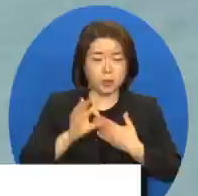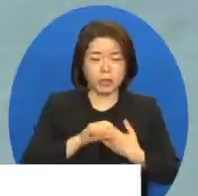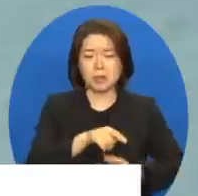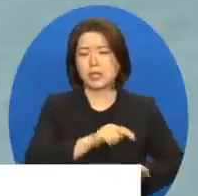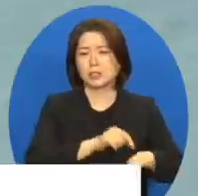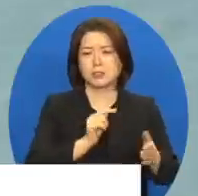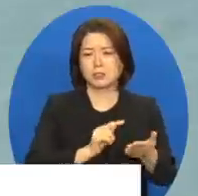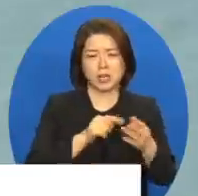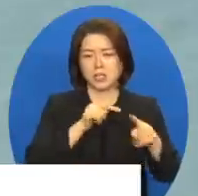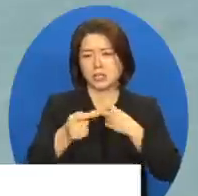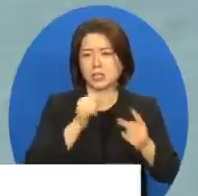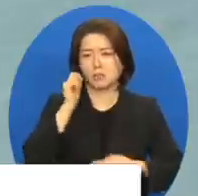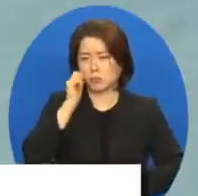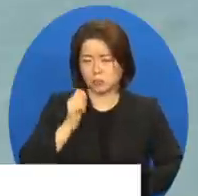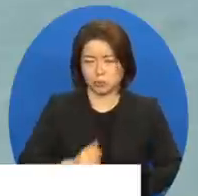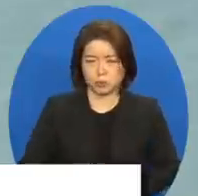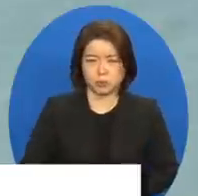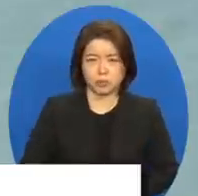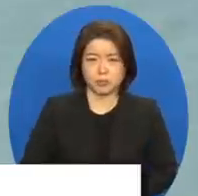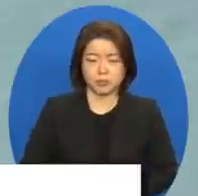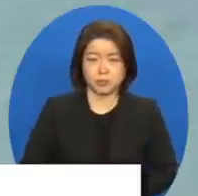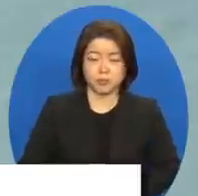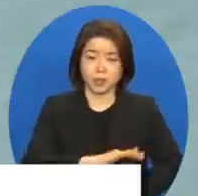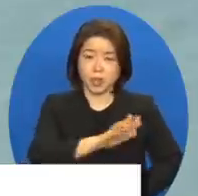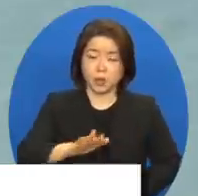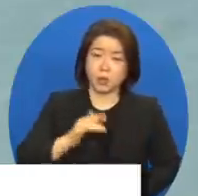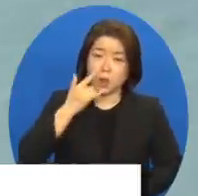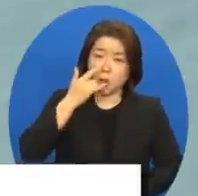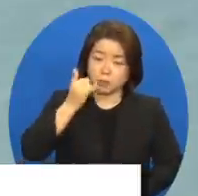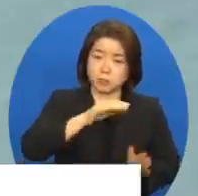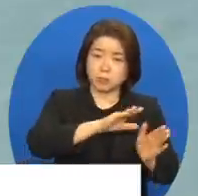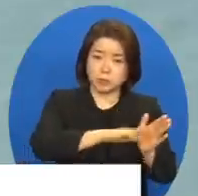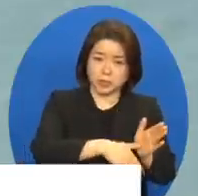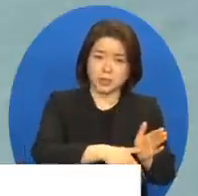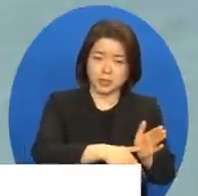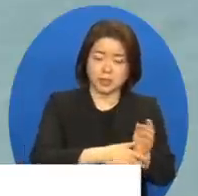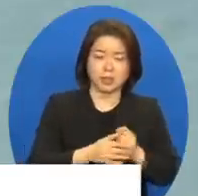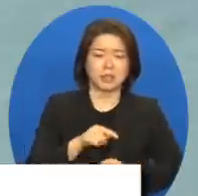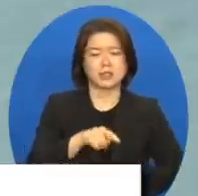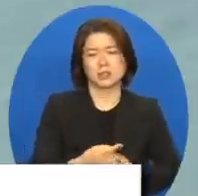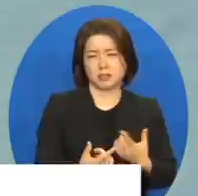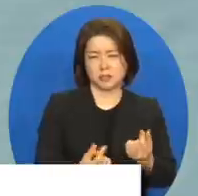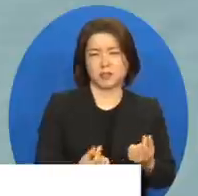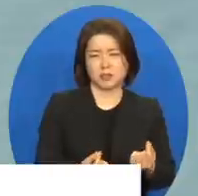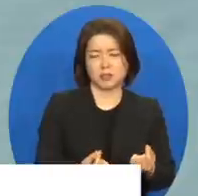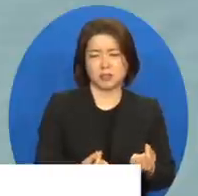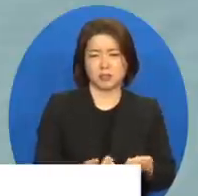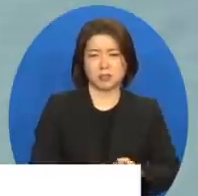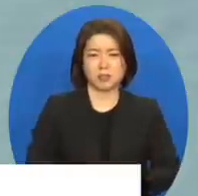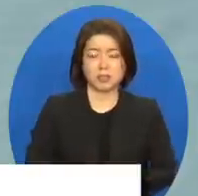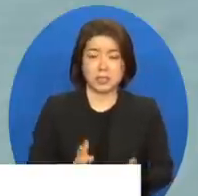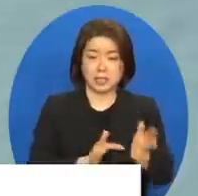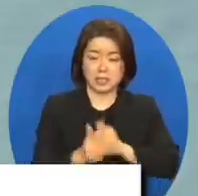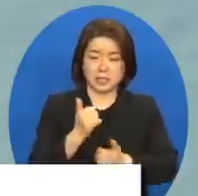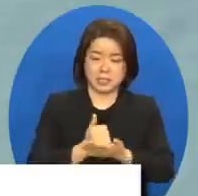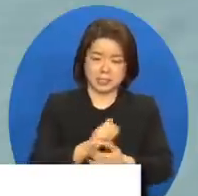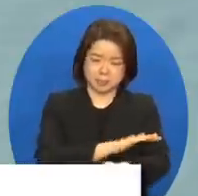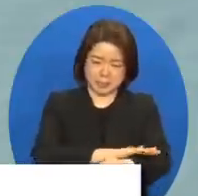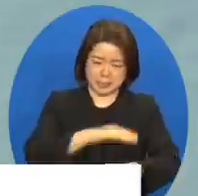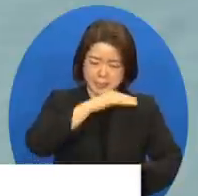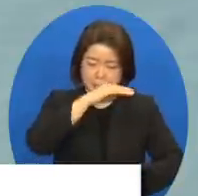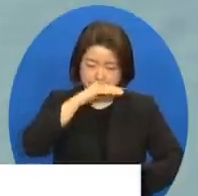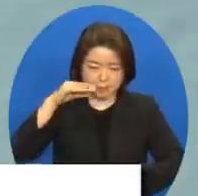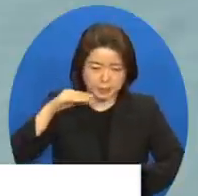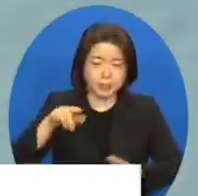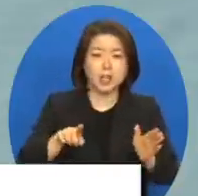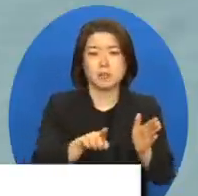못하실 겁니다. 우리 부모 세대는 그런 세대였습니다. 예수 제대로 하나 잘